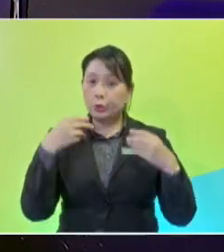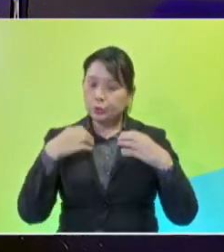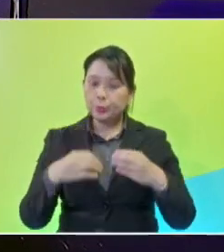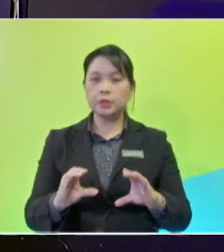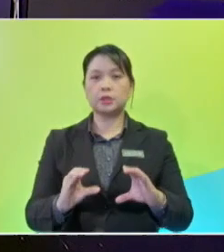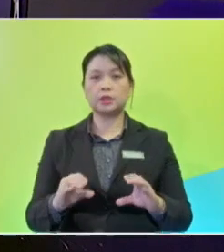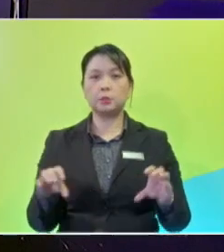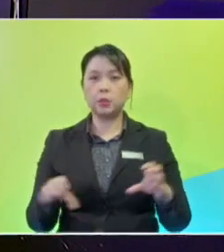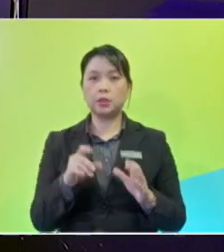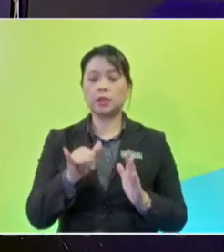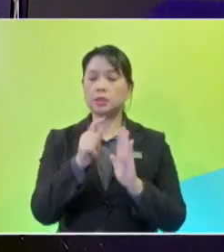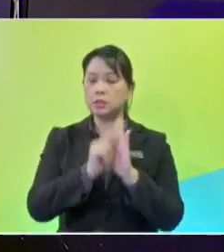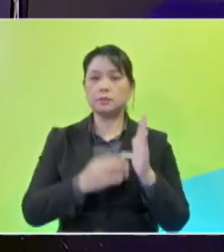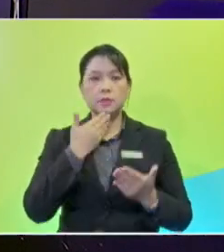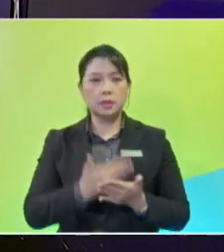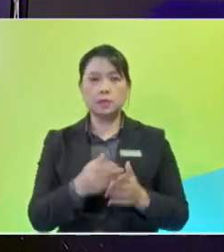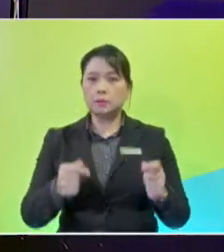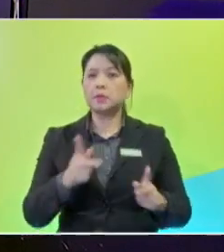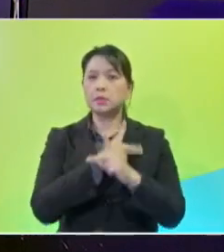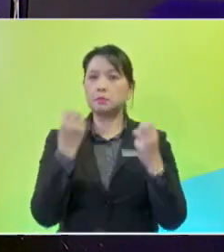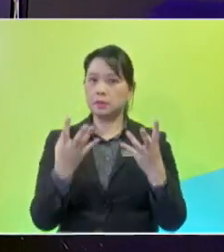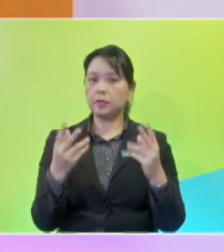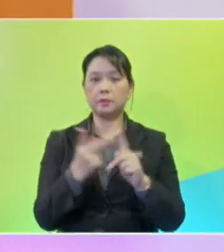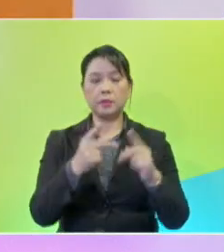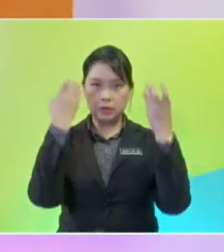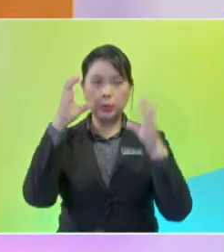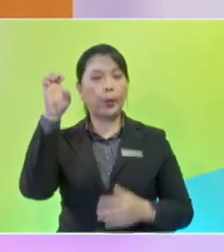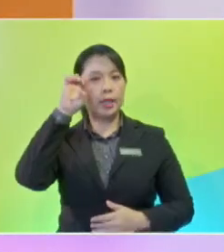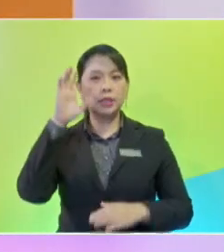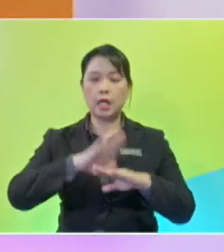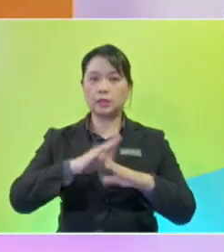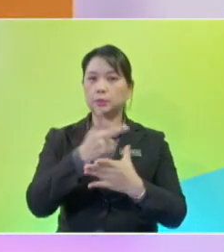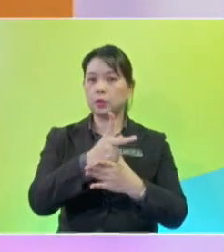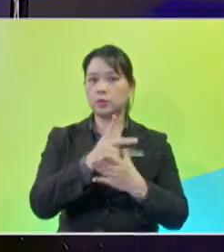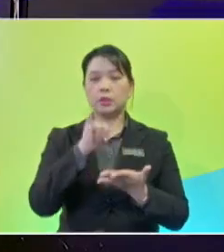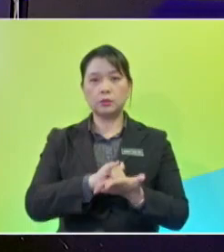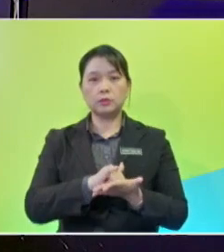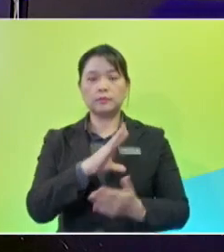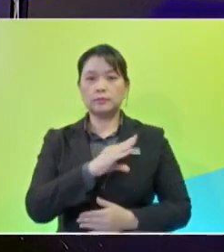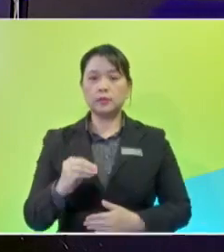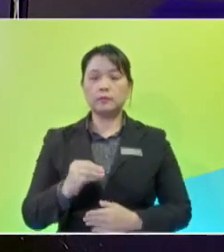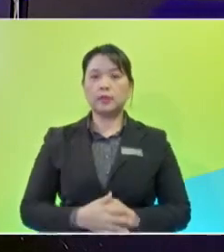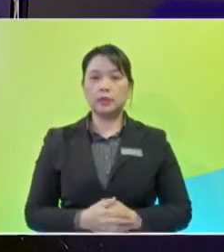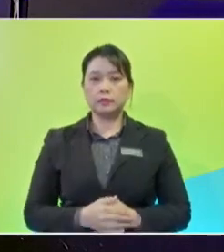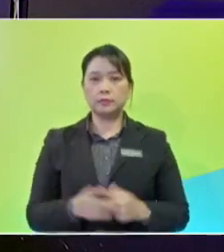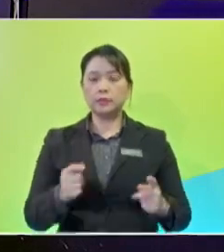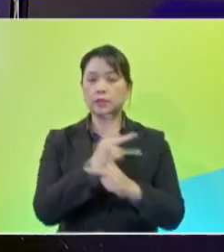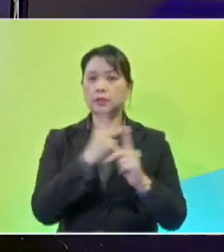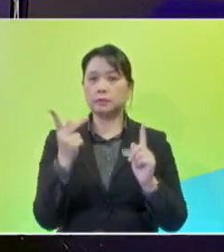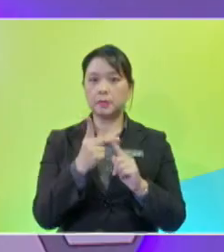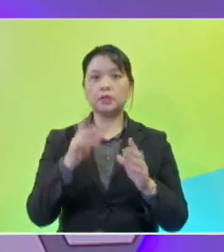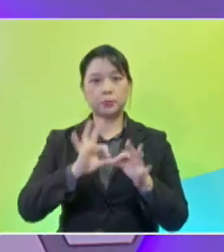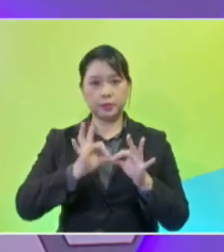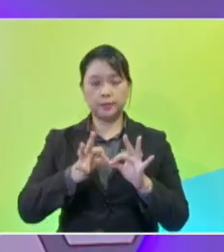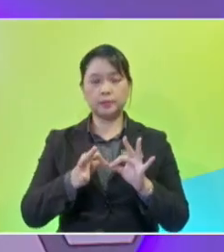yang terbaik Terima kasih banyak saya ucapkan kepada konsen tersebut dan juga kepada juru basi